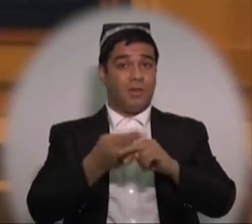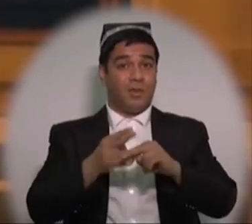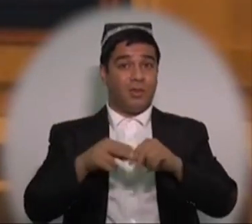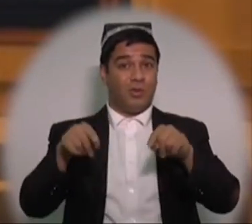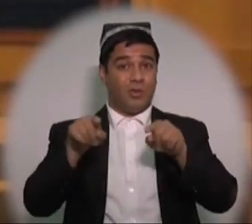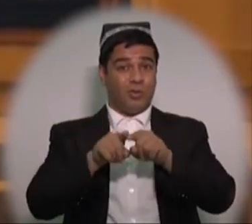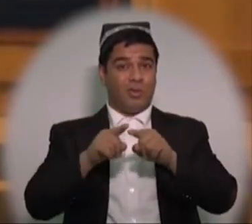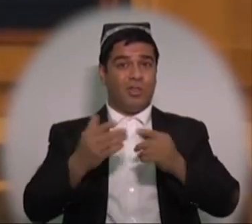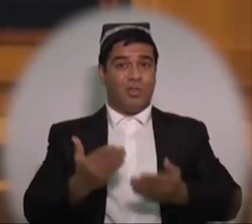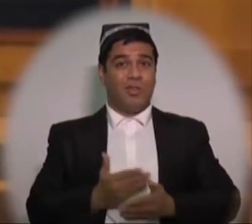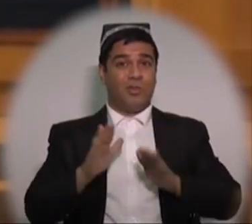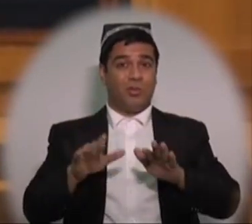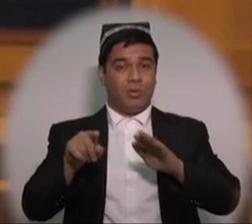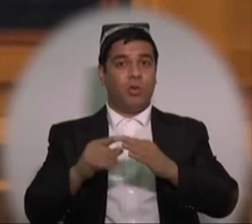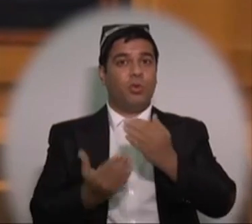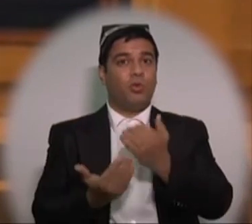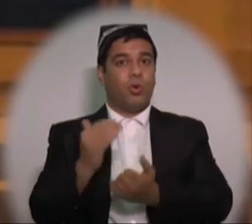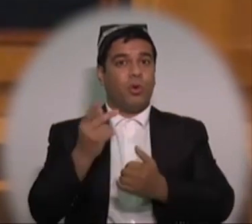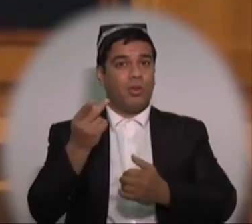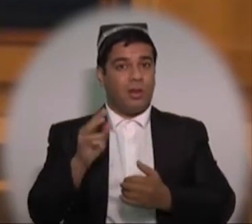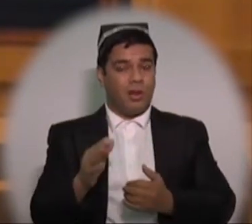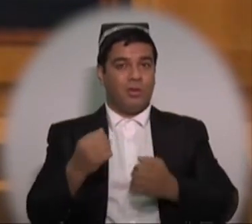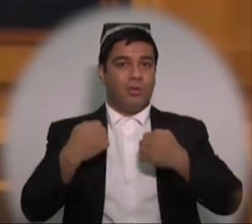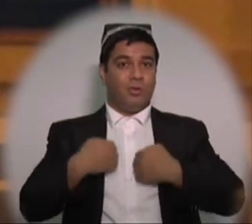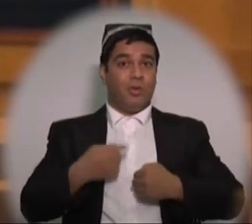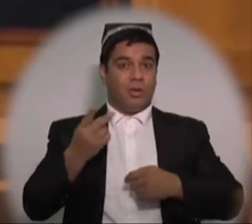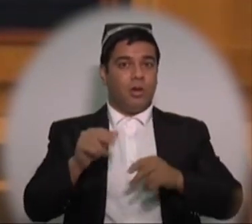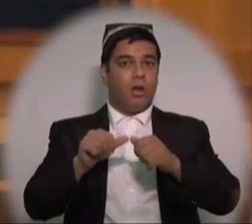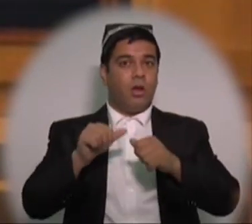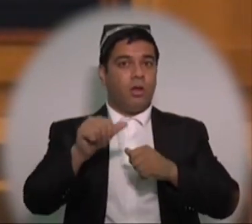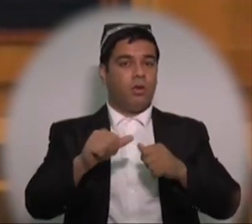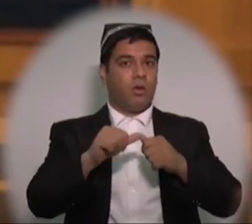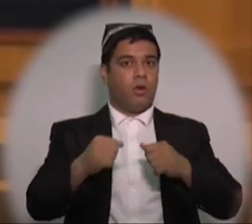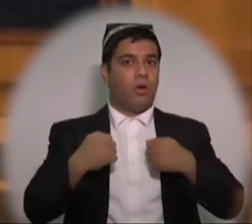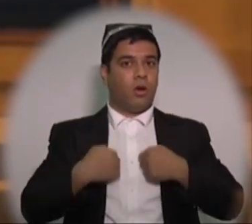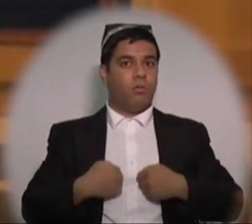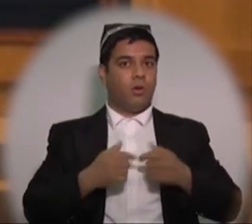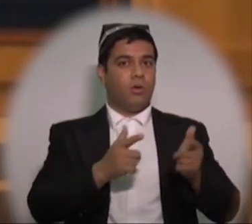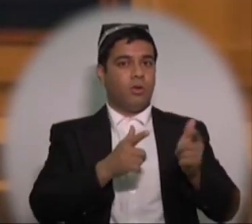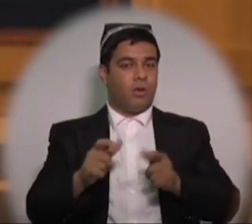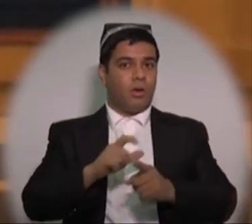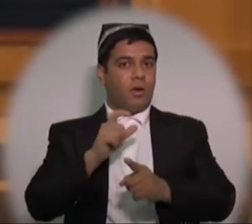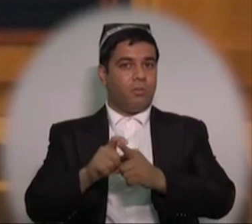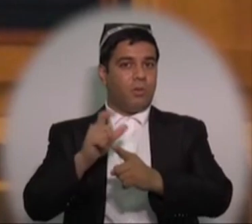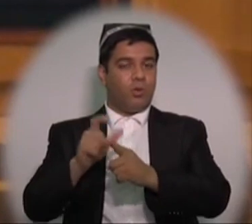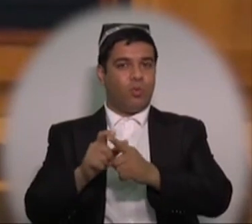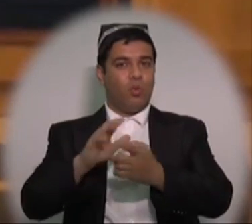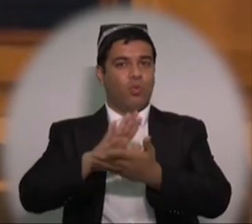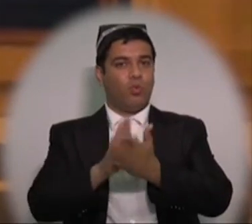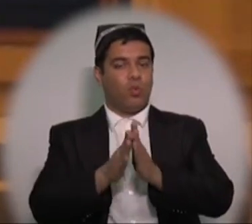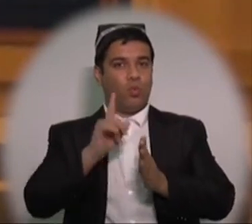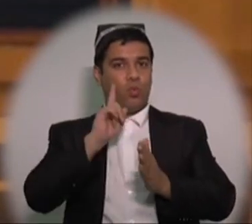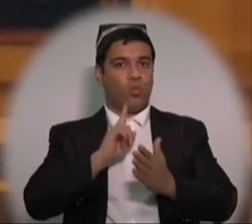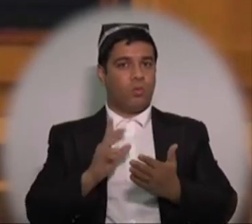Ana o'sha turar joylarda tahorat uchun, g'usl uchun alohida hammomlar tayyorlangan joylar,